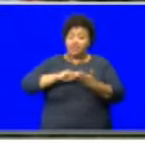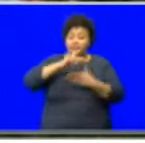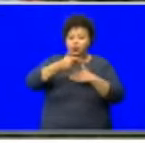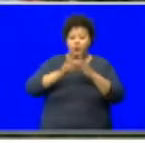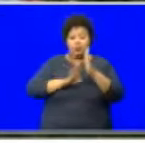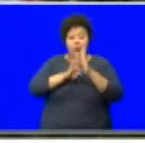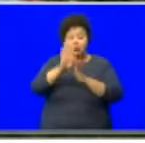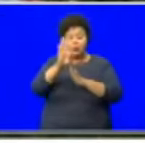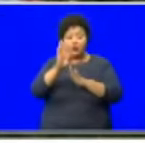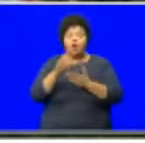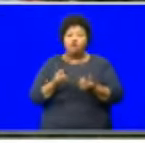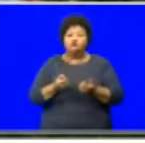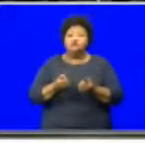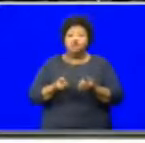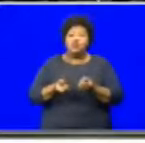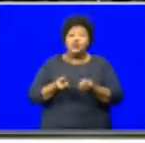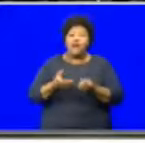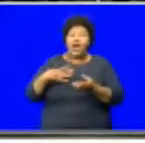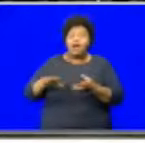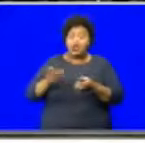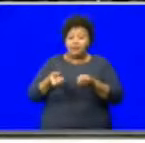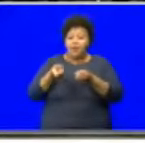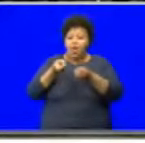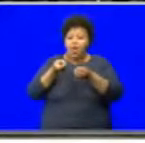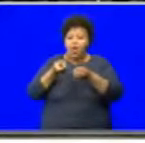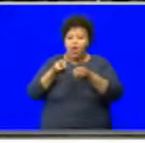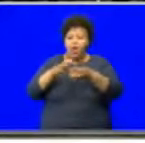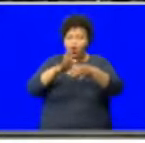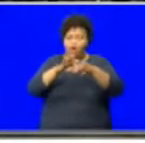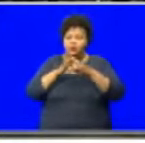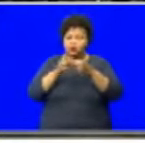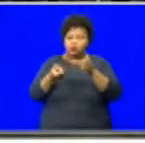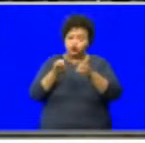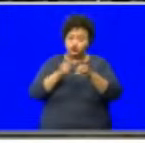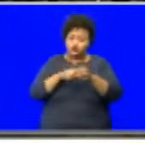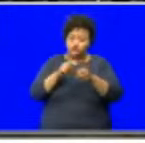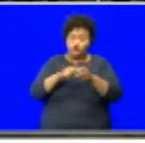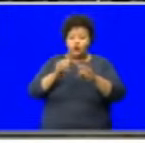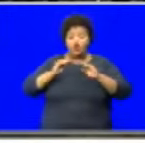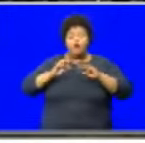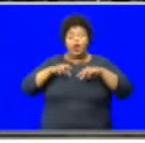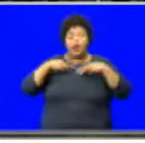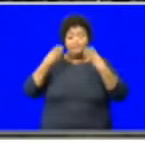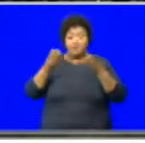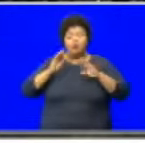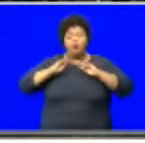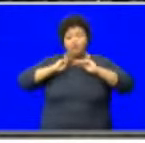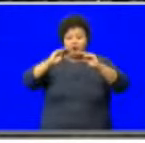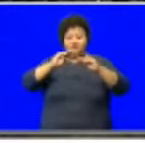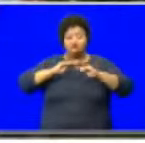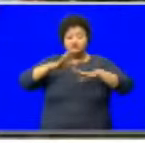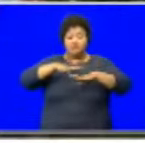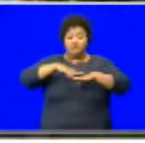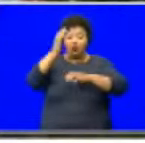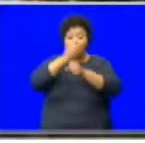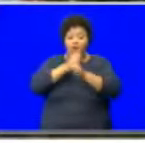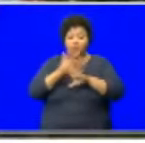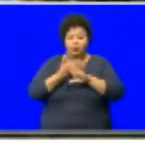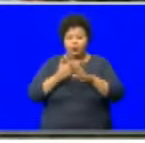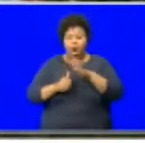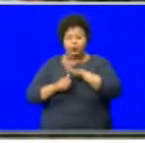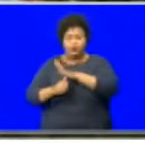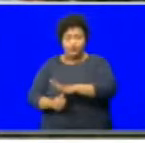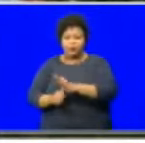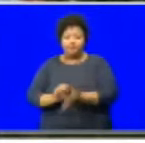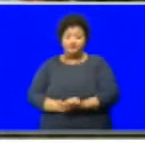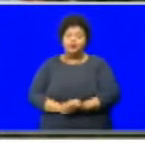tinhlangano kuthi tibe yingxenye yalolu hlelo kude sive sihlonyiswe ngelwahle loluphelele etindzabeni tekuhlukubetana. Kumanje lo mkhankaso ngaphansi